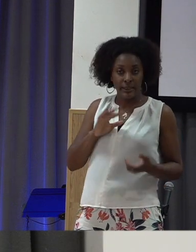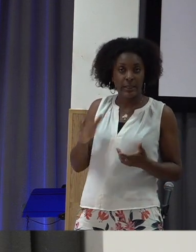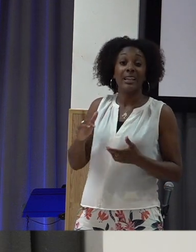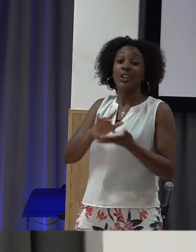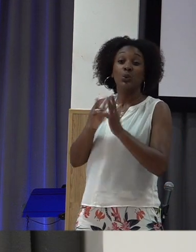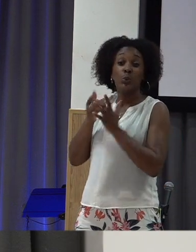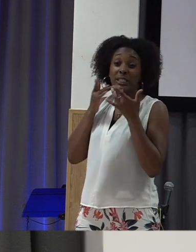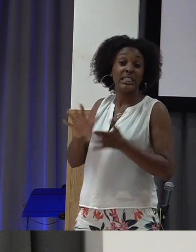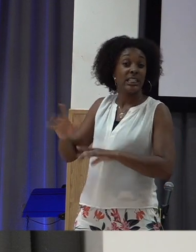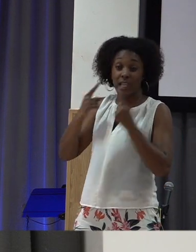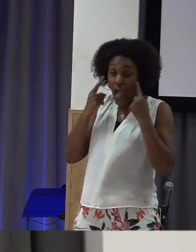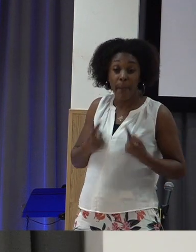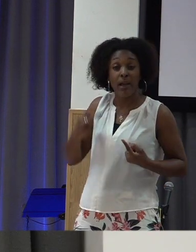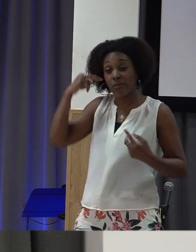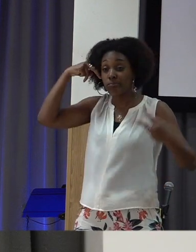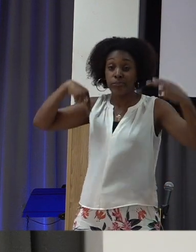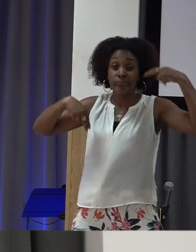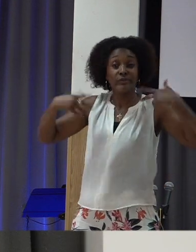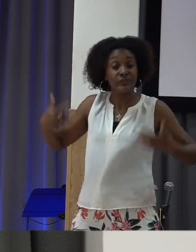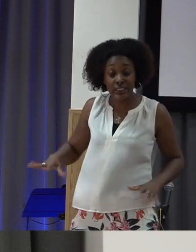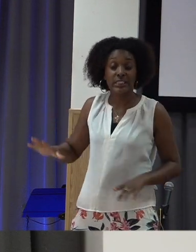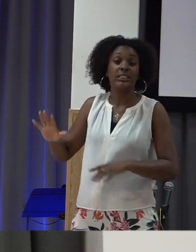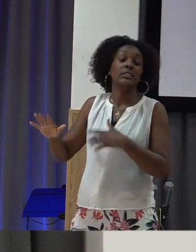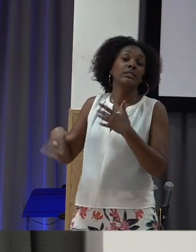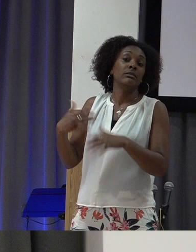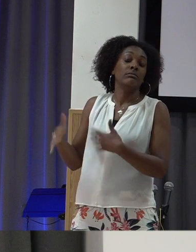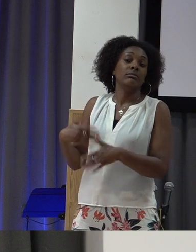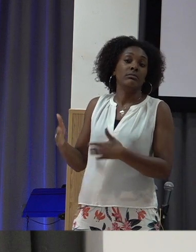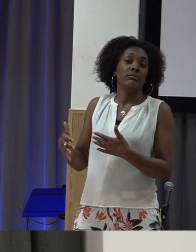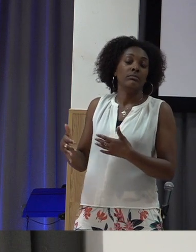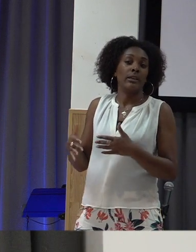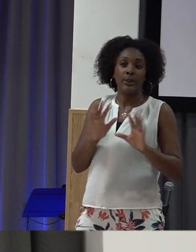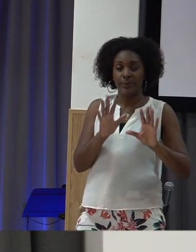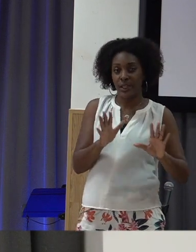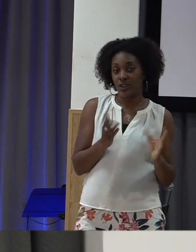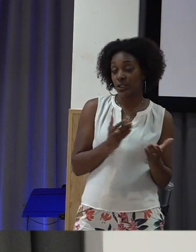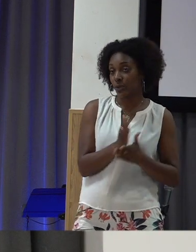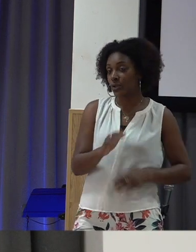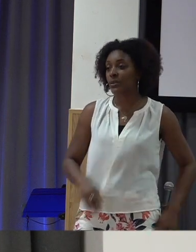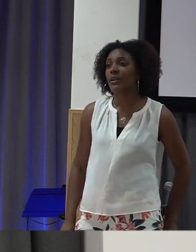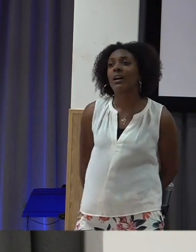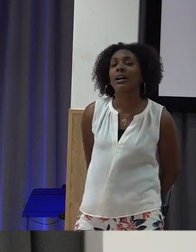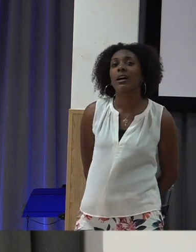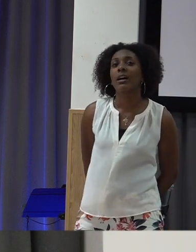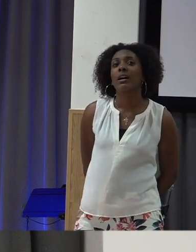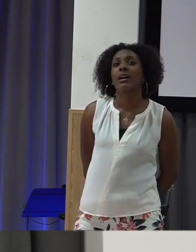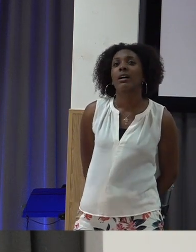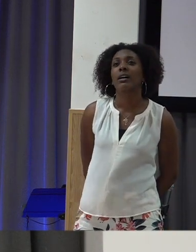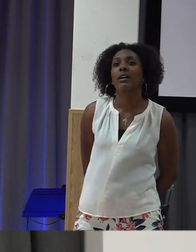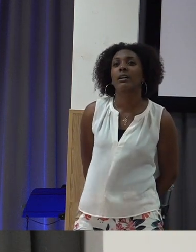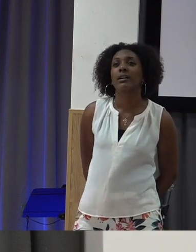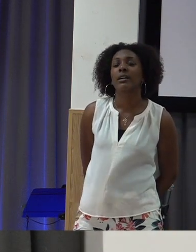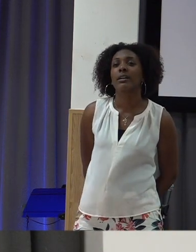Paris pendant un certain temps. Après, je l'ai perdu de vue parce que je suis parti du 18e arrondissement. D'où l'attachement aux